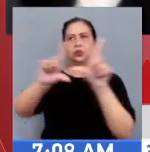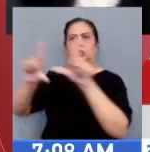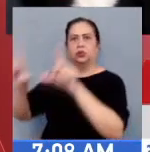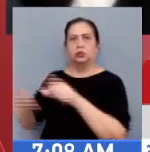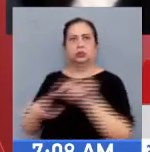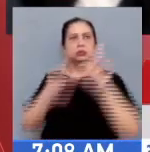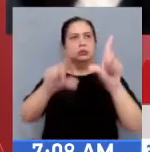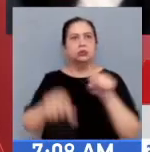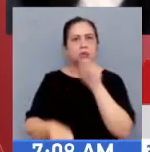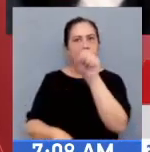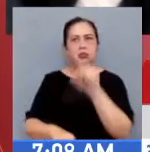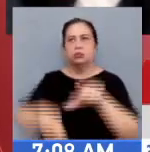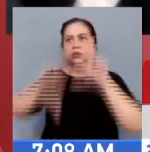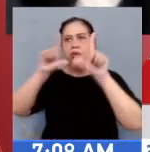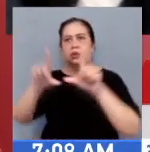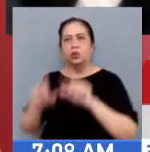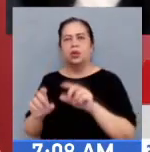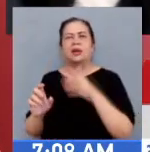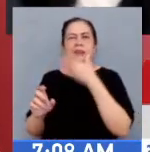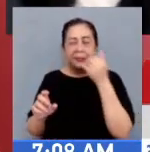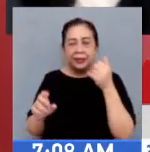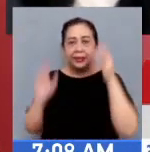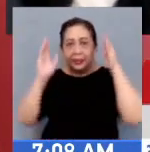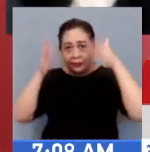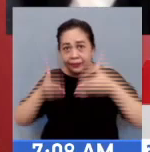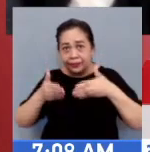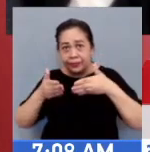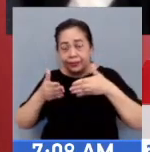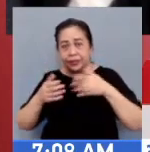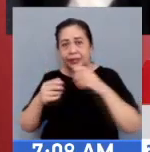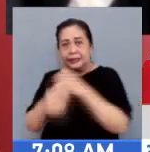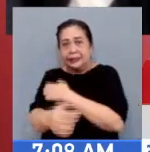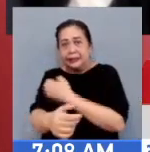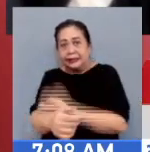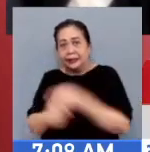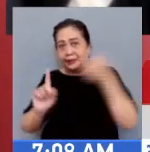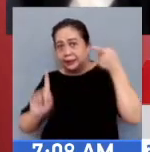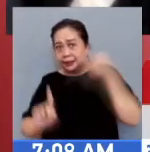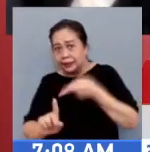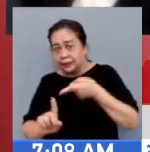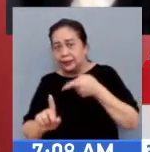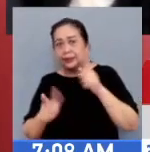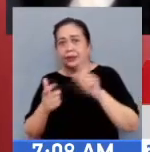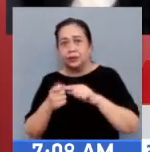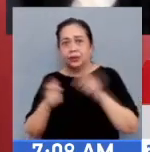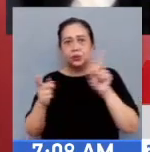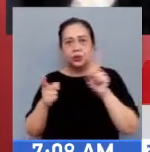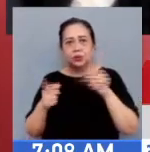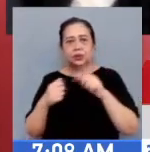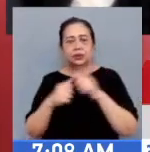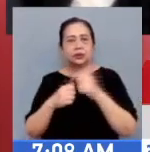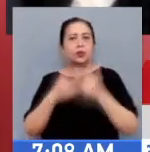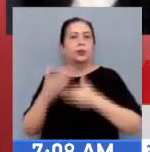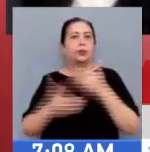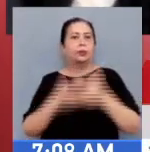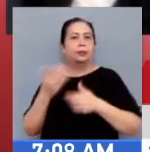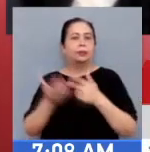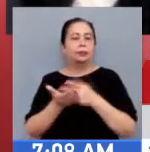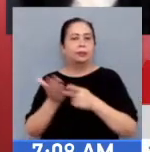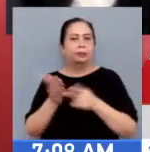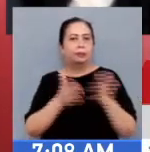people. Pakialaman na lang natin, let's put our energy on yung the operational aspects of